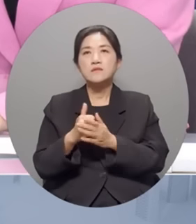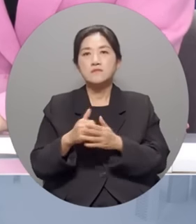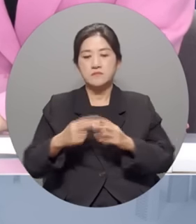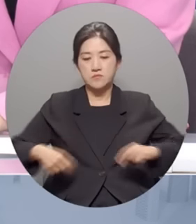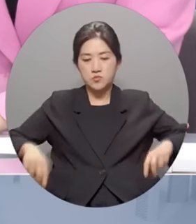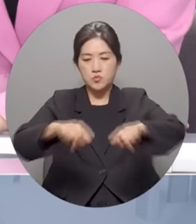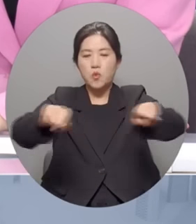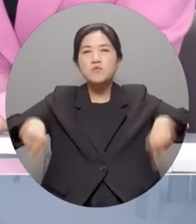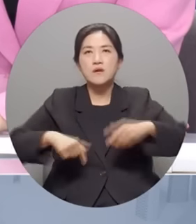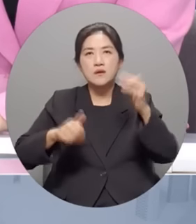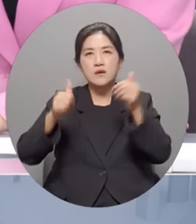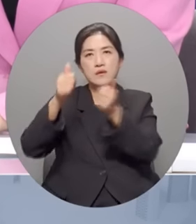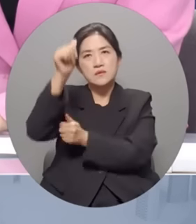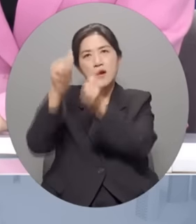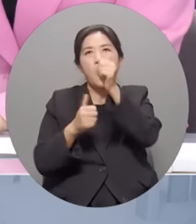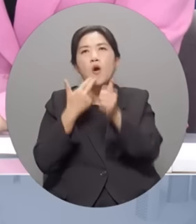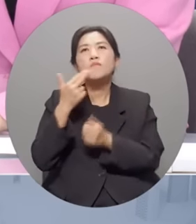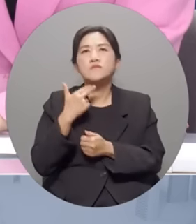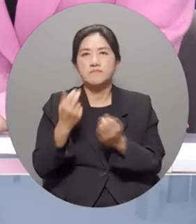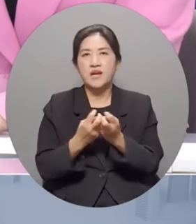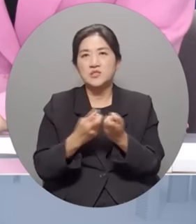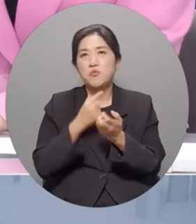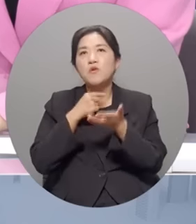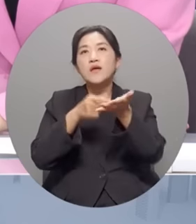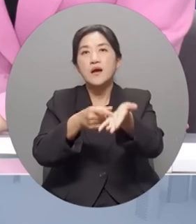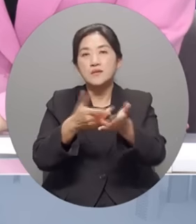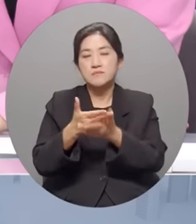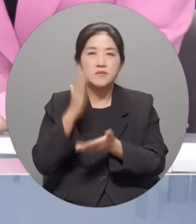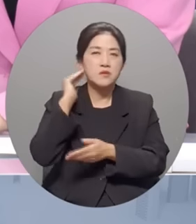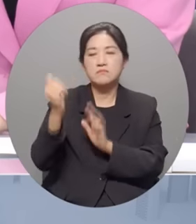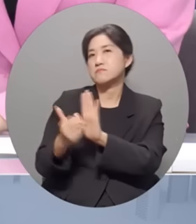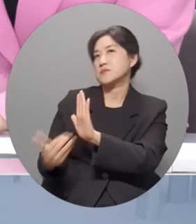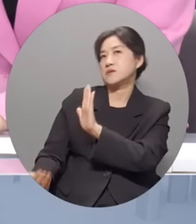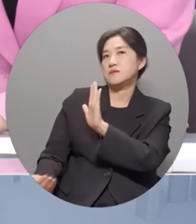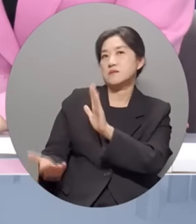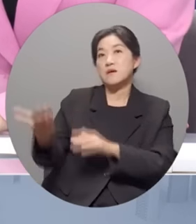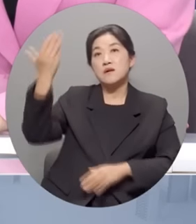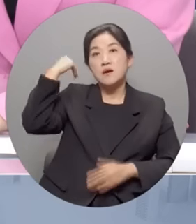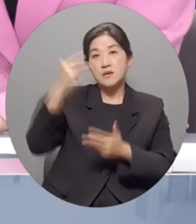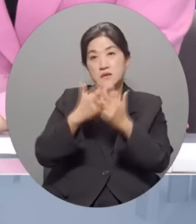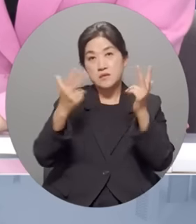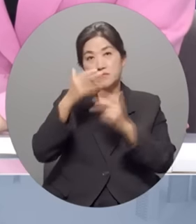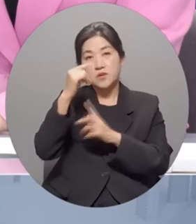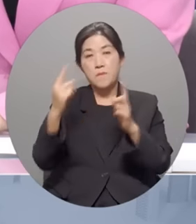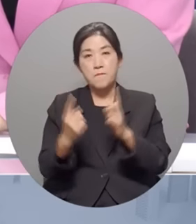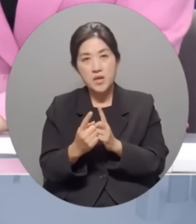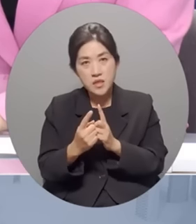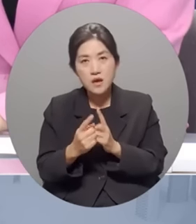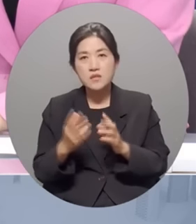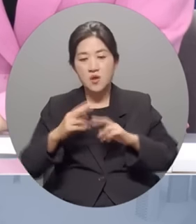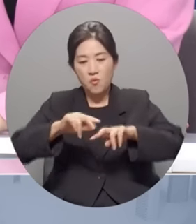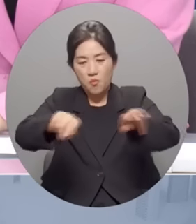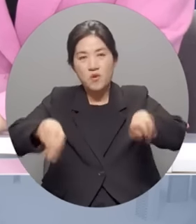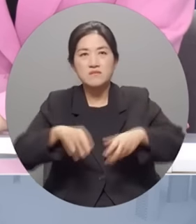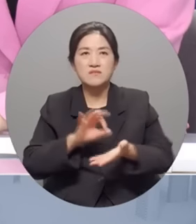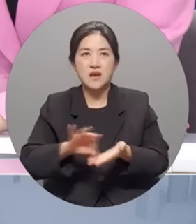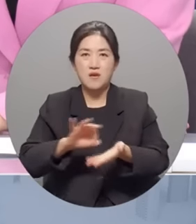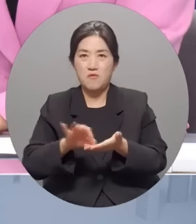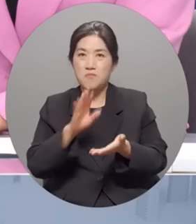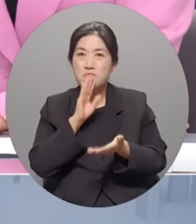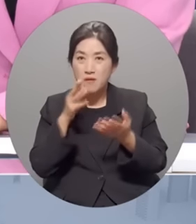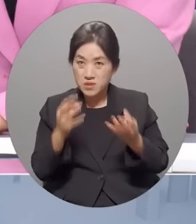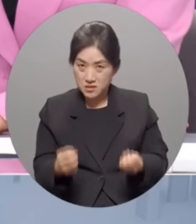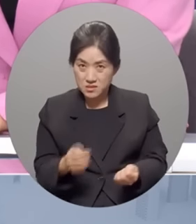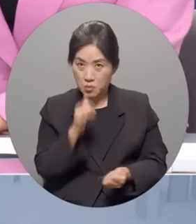요구했지만 대통령실이 거절한 사실도 확인됐는데 과거 이재명 대표와 만남들 원탁을 쓴 사례가 적지